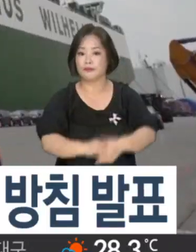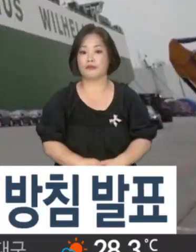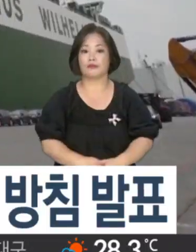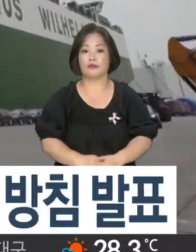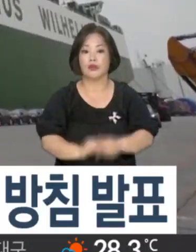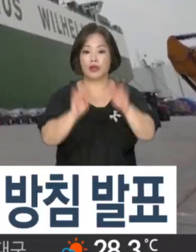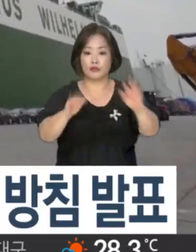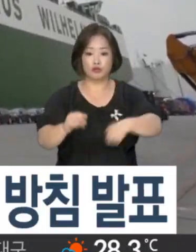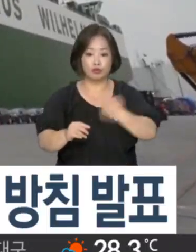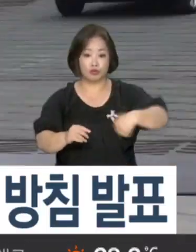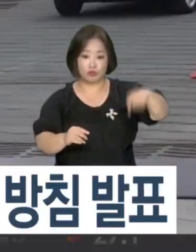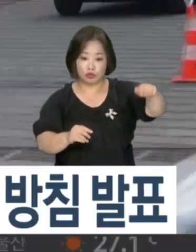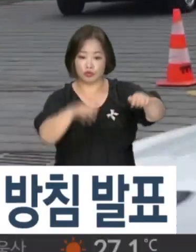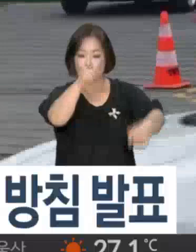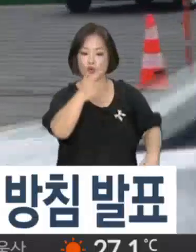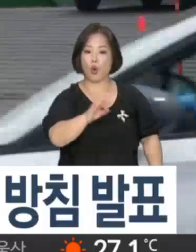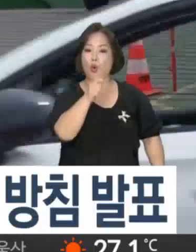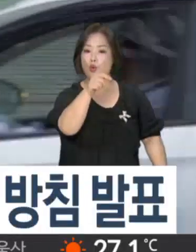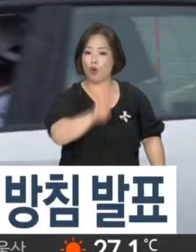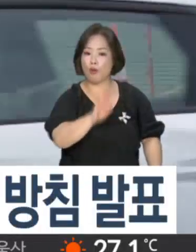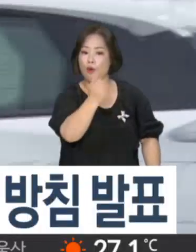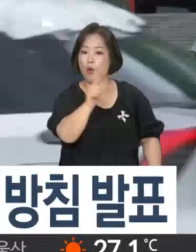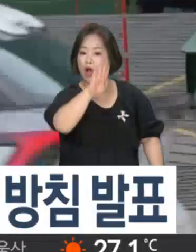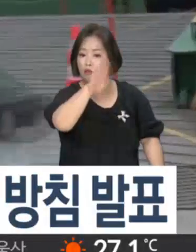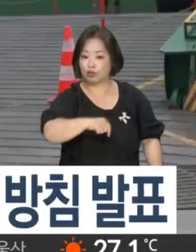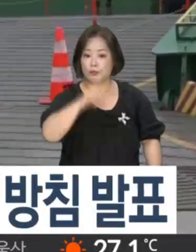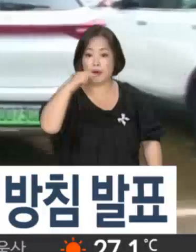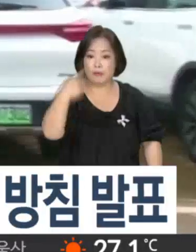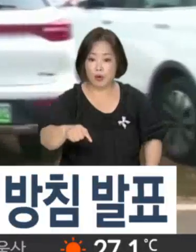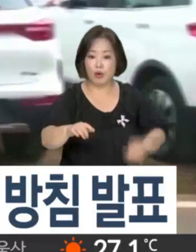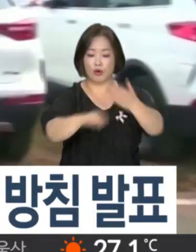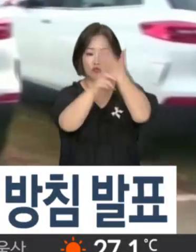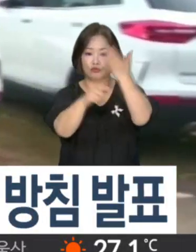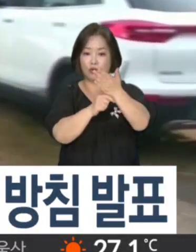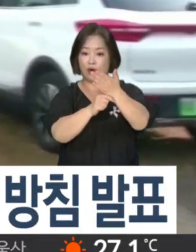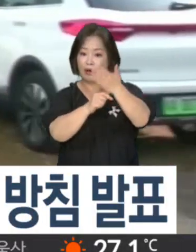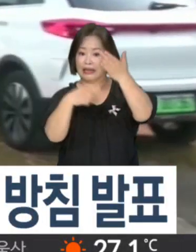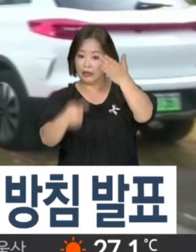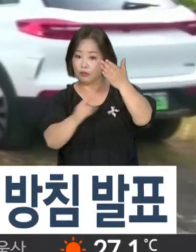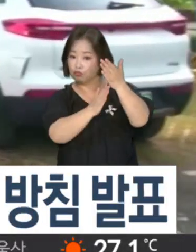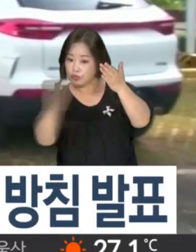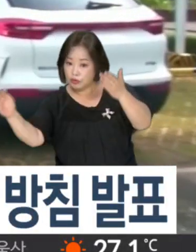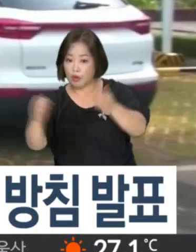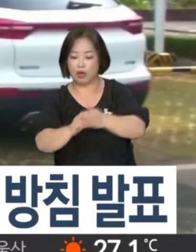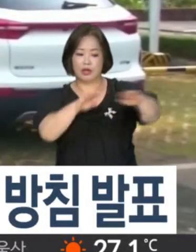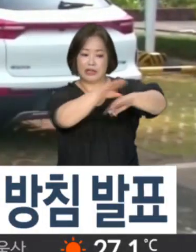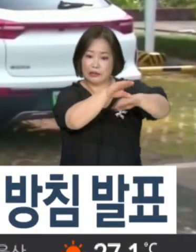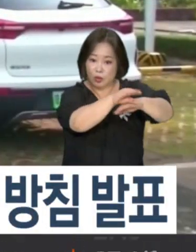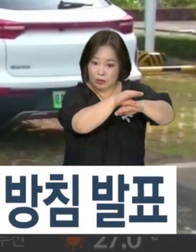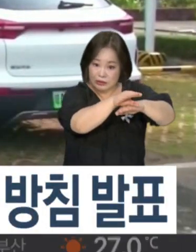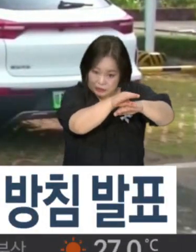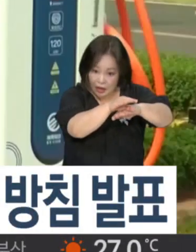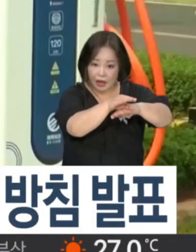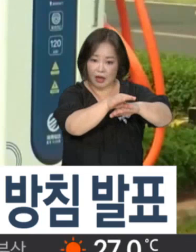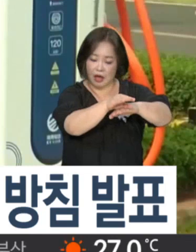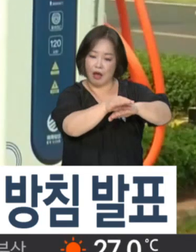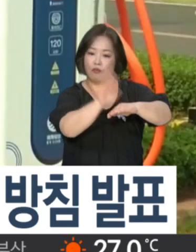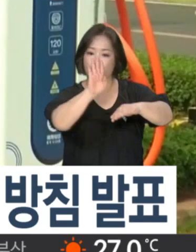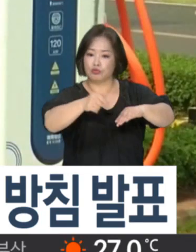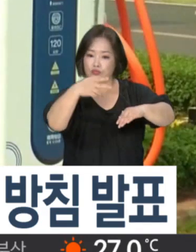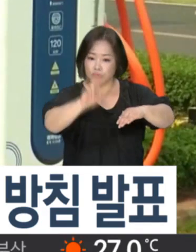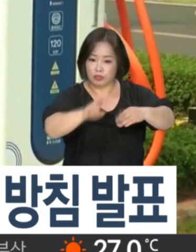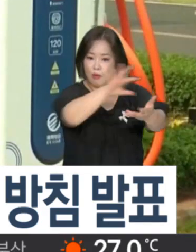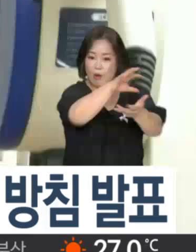중국 공업정보화부동 7개 부처는 이달 1일 자동차 산업 공급망의 안전과 원활성을